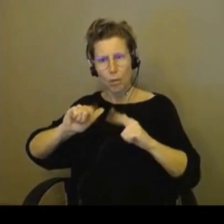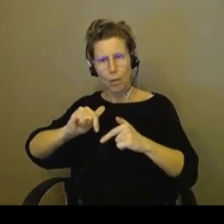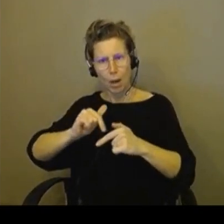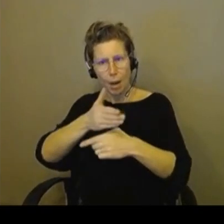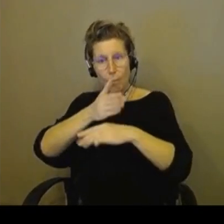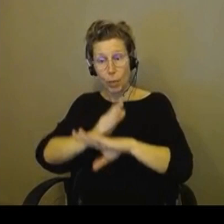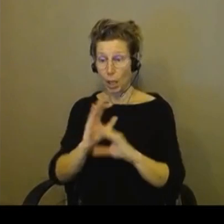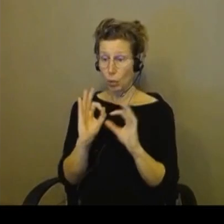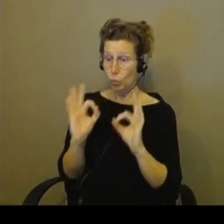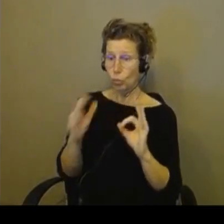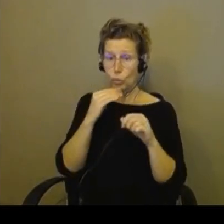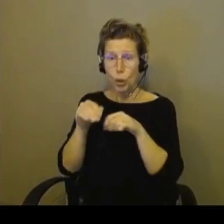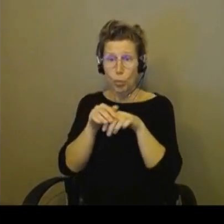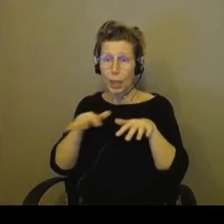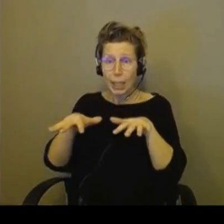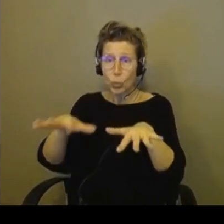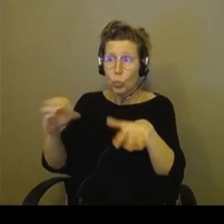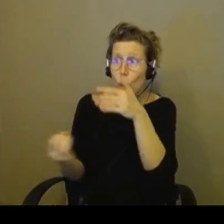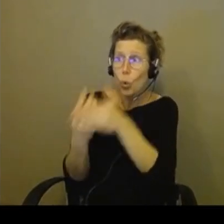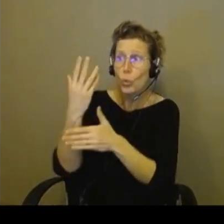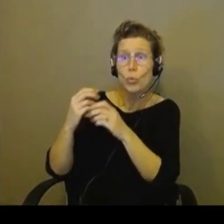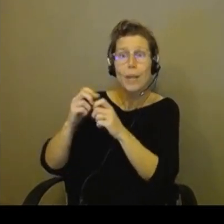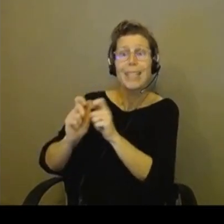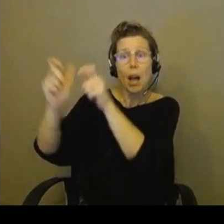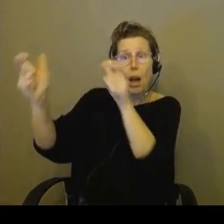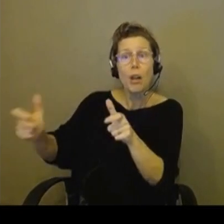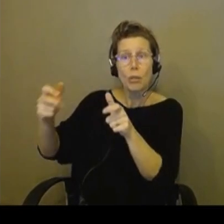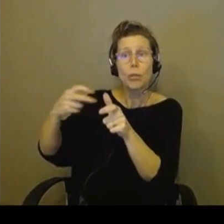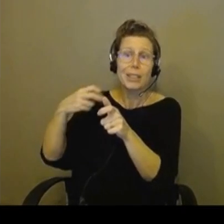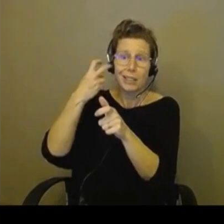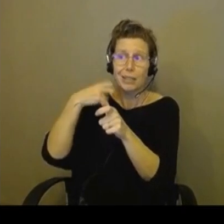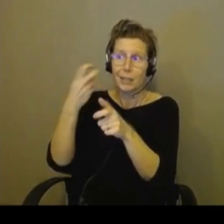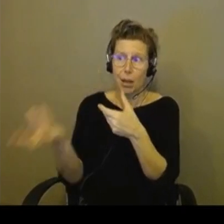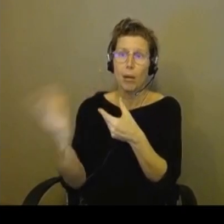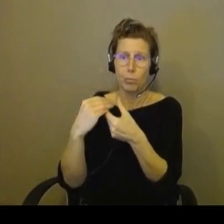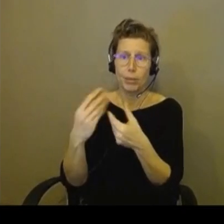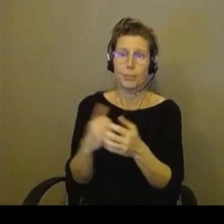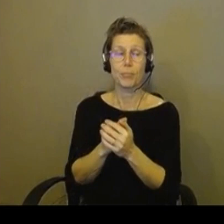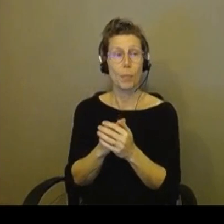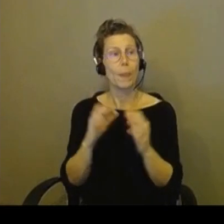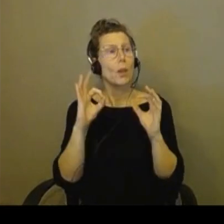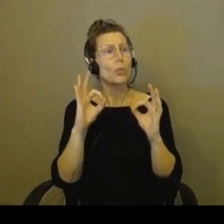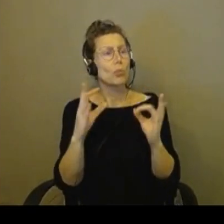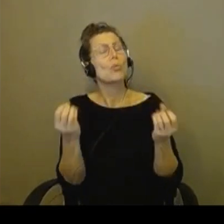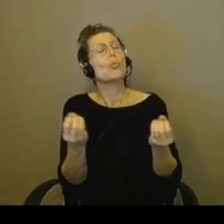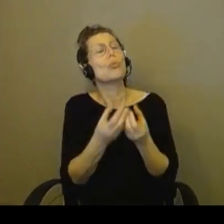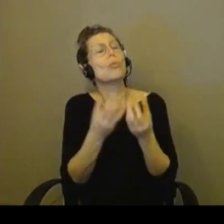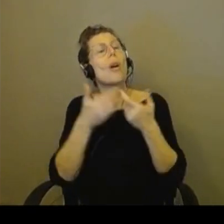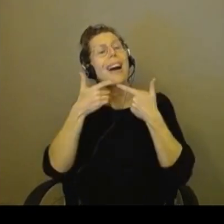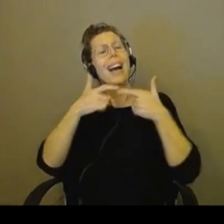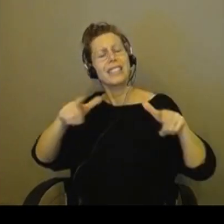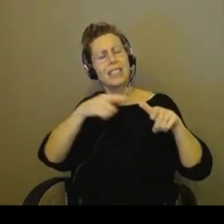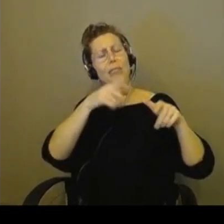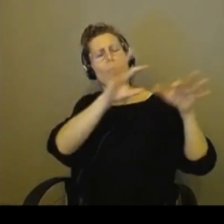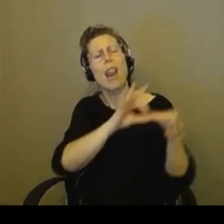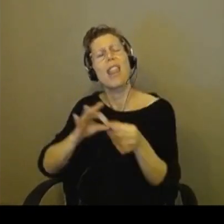sur le réseau l'a bien montré. On va y revenir. Vous parliez d'accessibilité, très souvent c'est vu à travers le prisme de la réglementation, mais aujourd'hui les personnes en situation